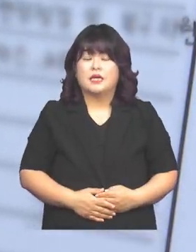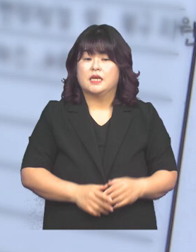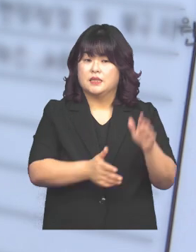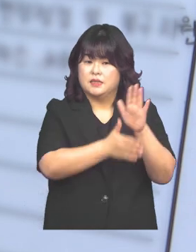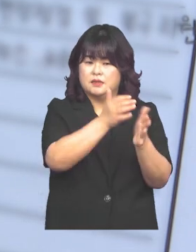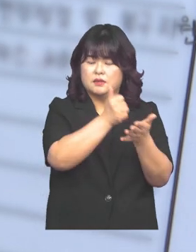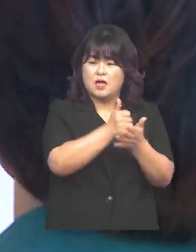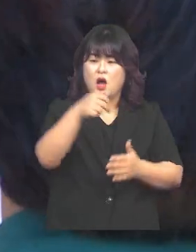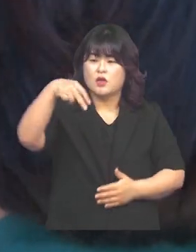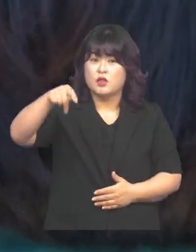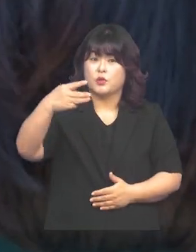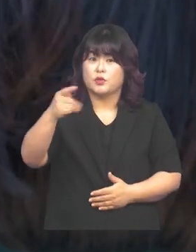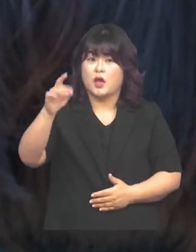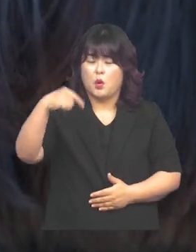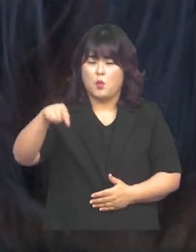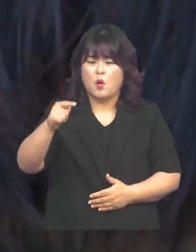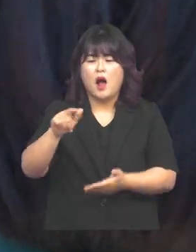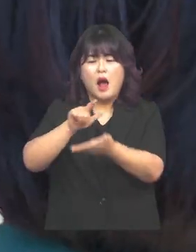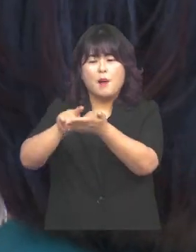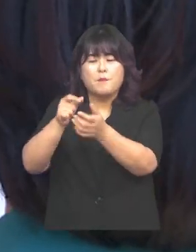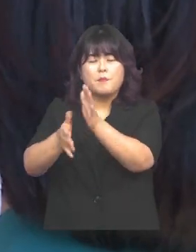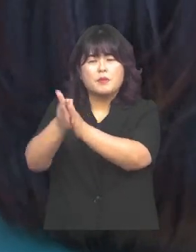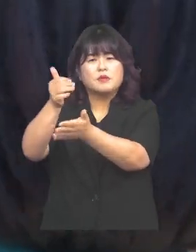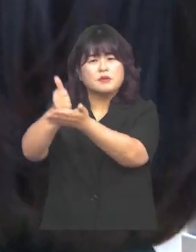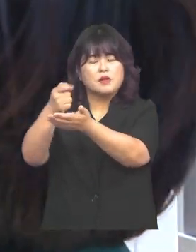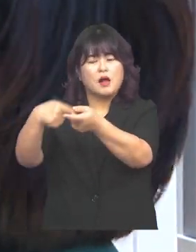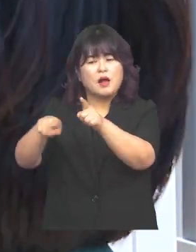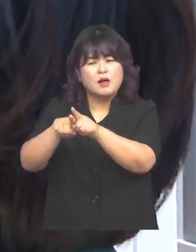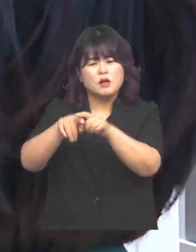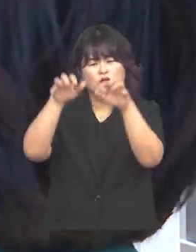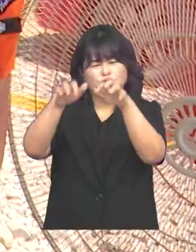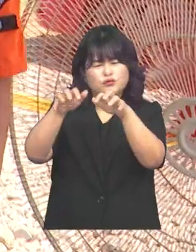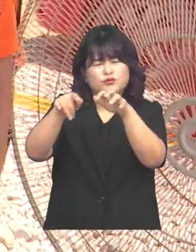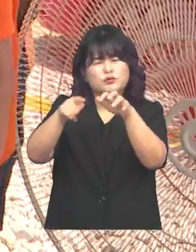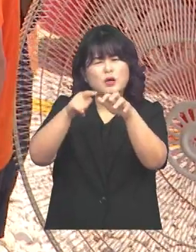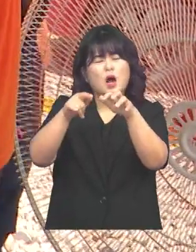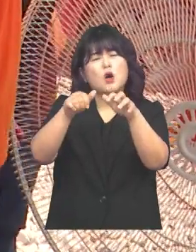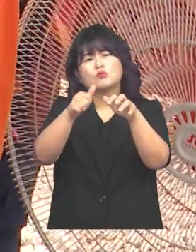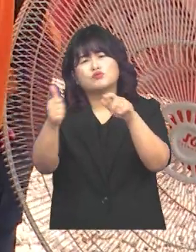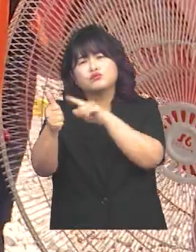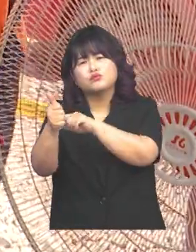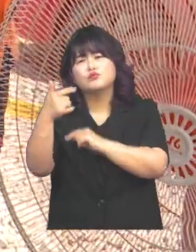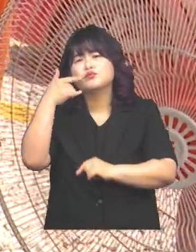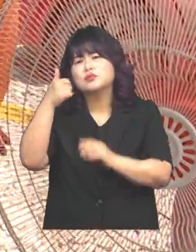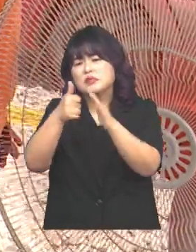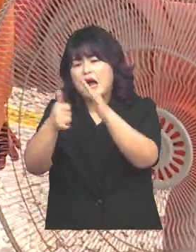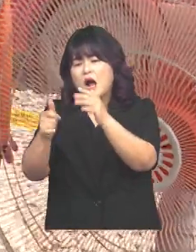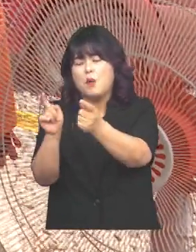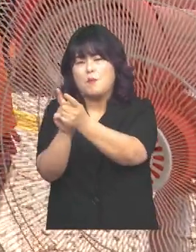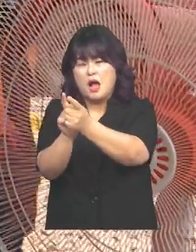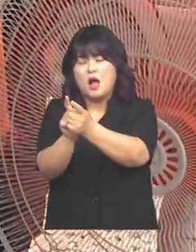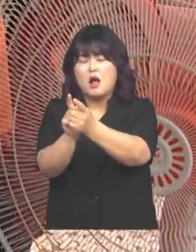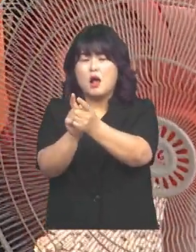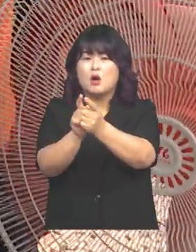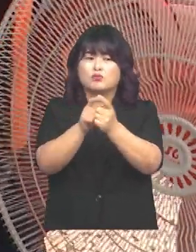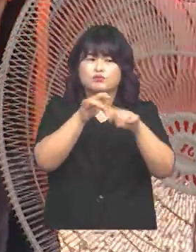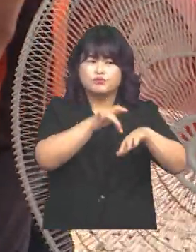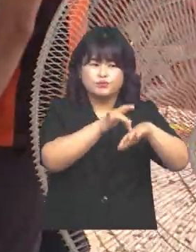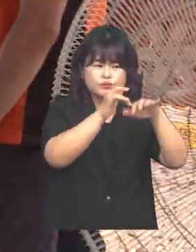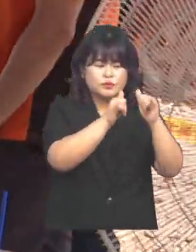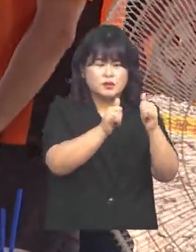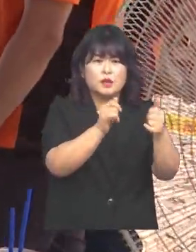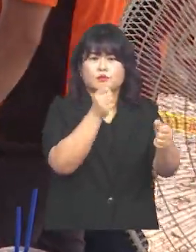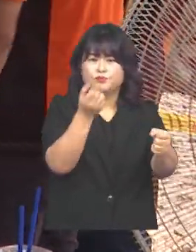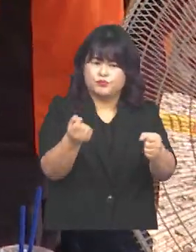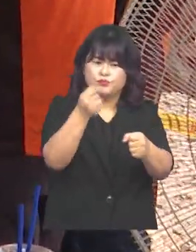시장은 서태원 가평군수와 함께 집중호우로 산사태 사고를 당한 유가족을 만났고 실종자 수색과 피해 복구